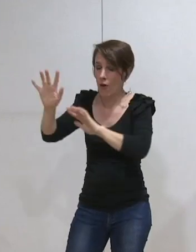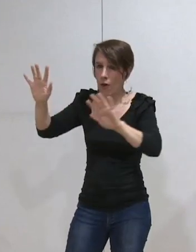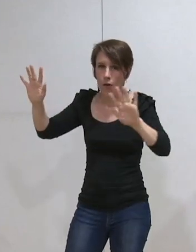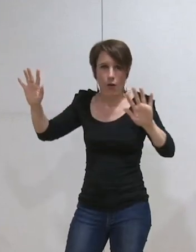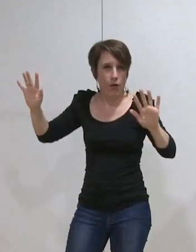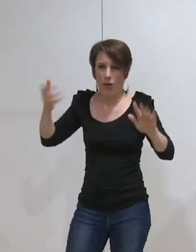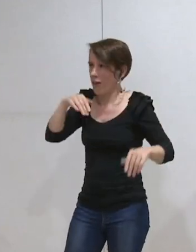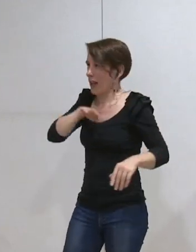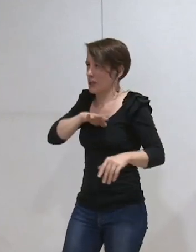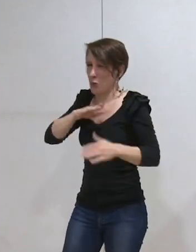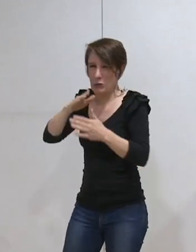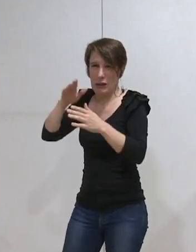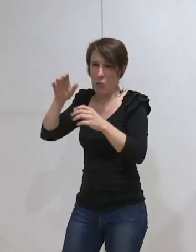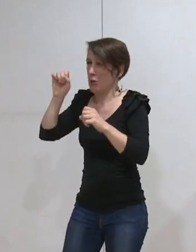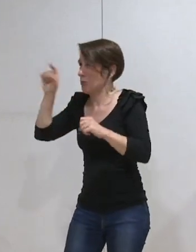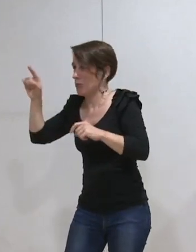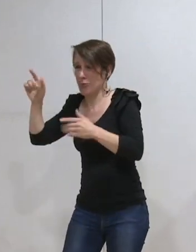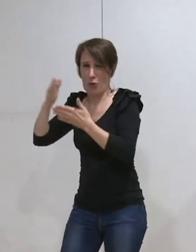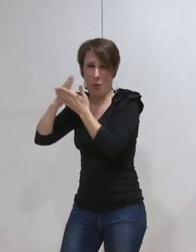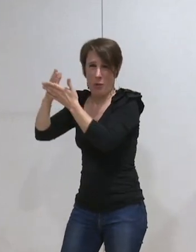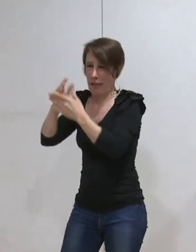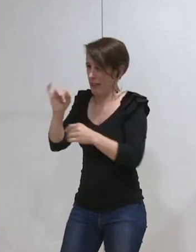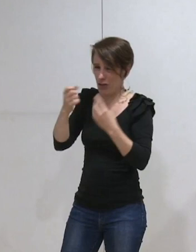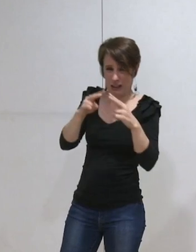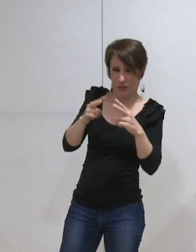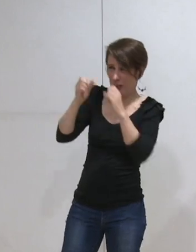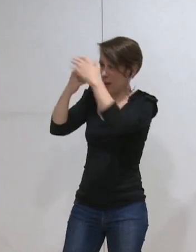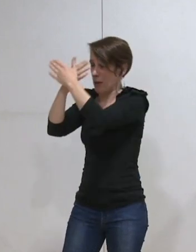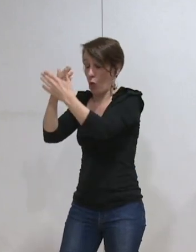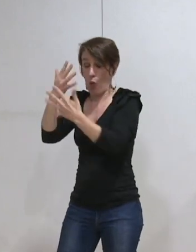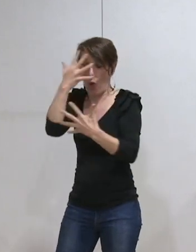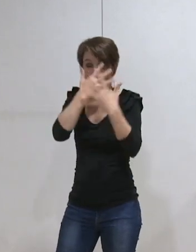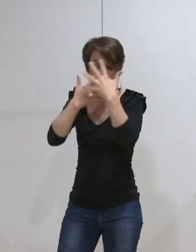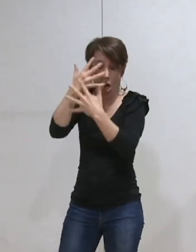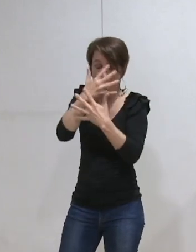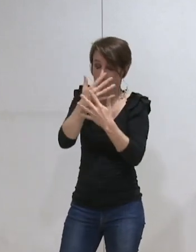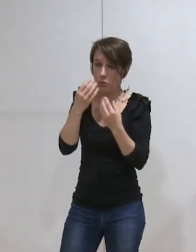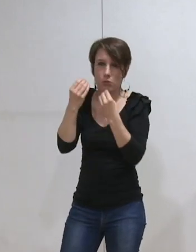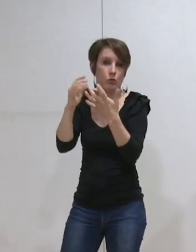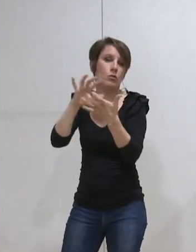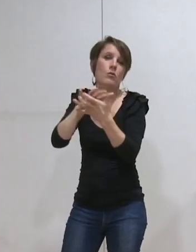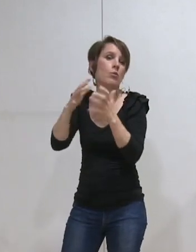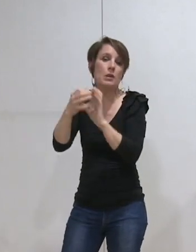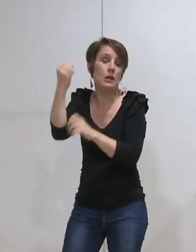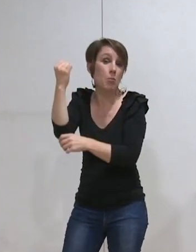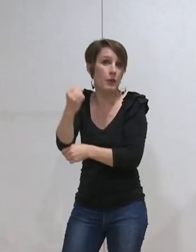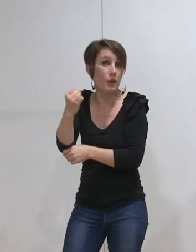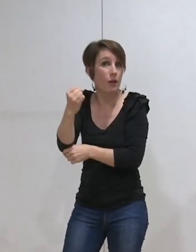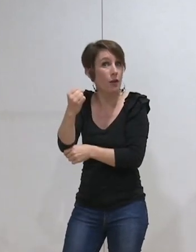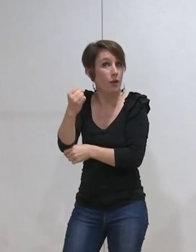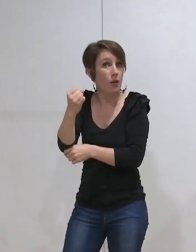responsabilités entre la ville et la Métro ça nous paraît d'une complexité qui vient s'ajouter déjà à un